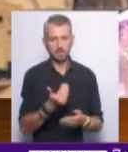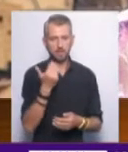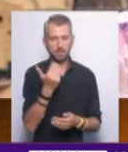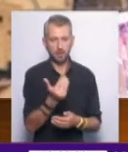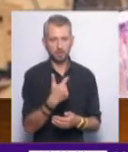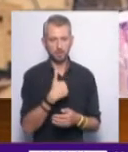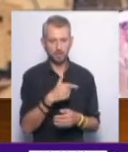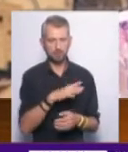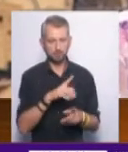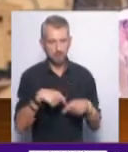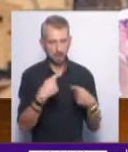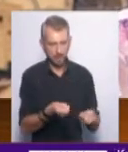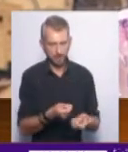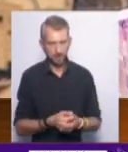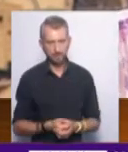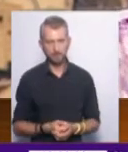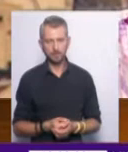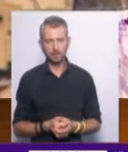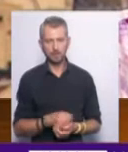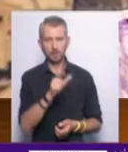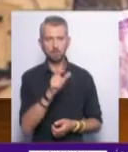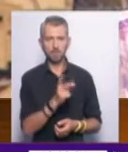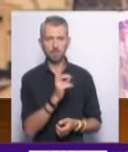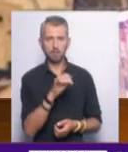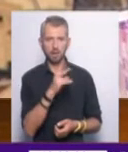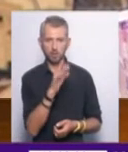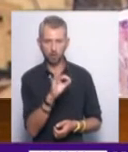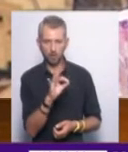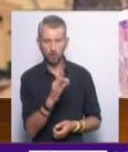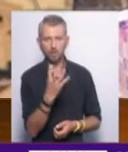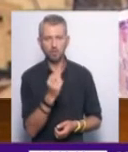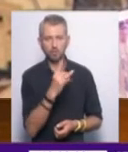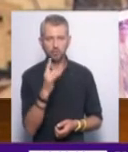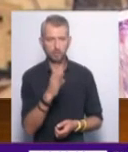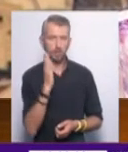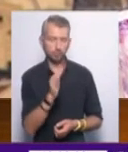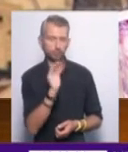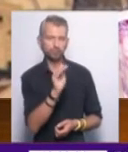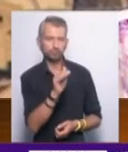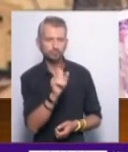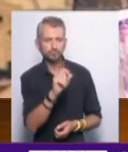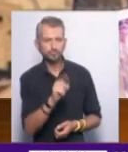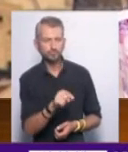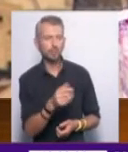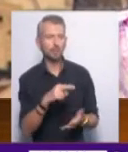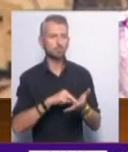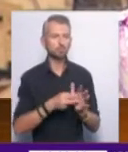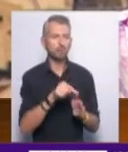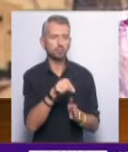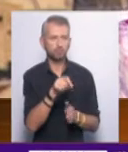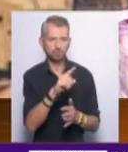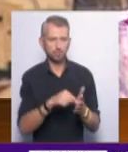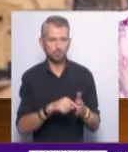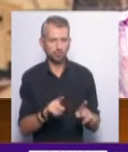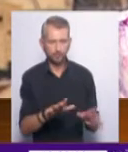я передала, так, пану теж Каретка. Ще раз запитаю, які плани з цього